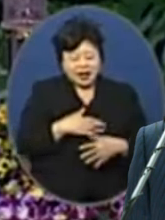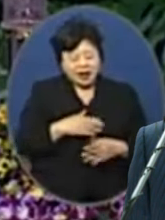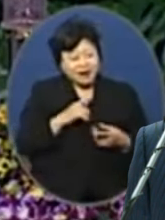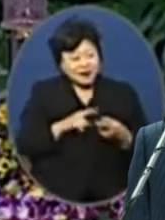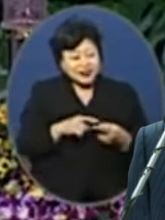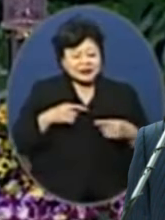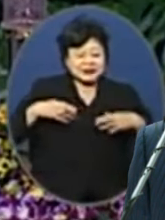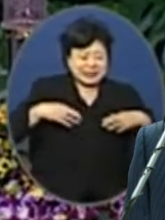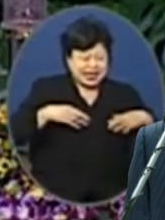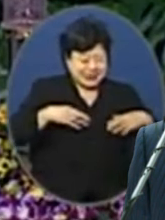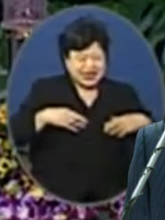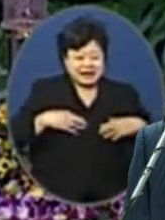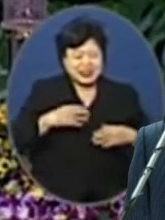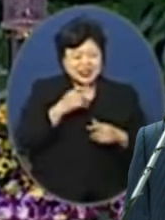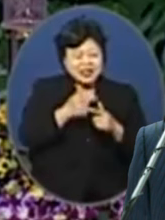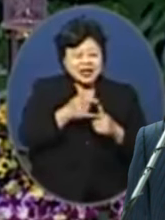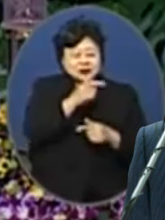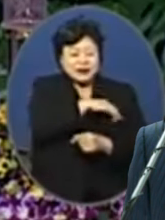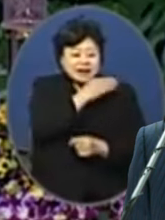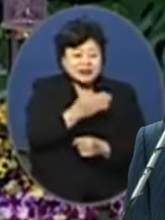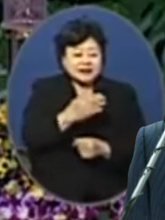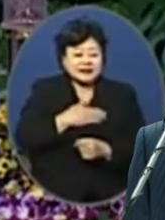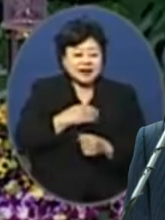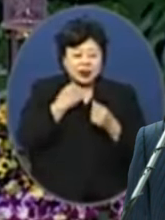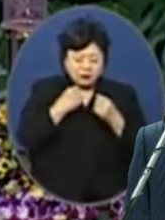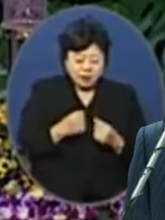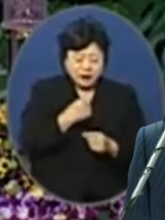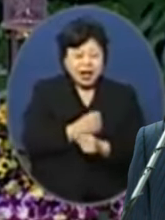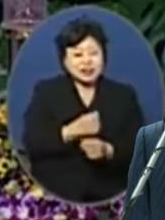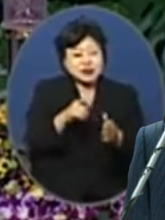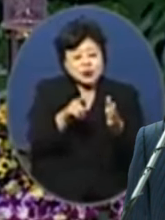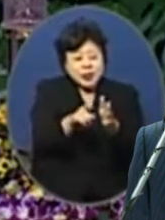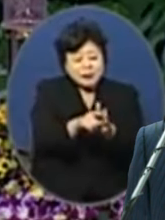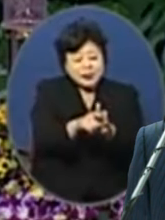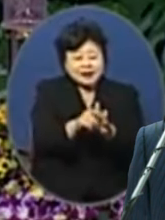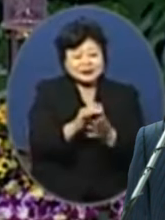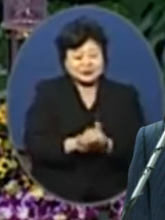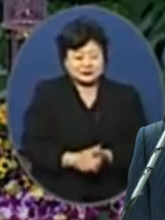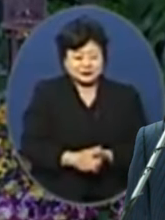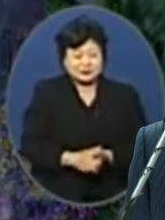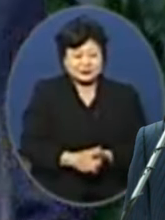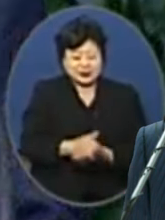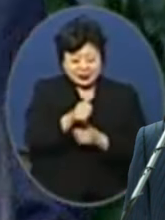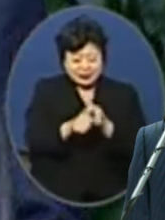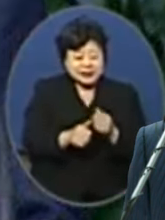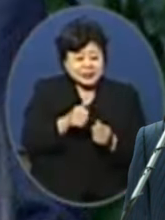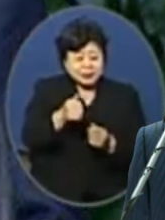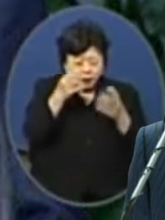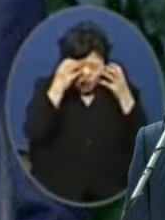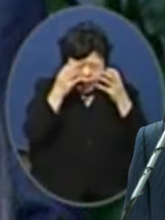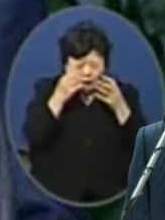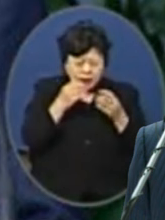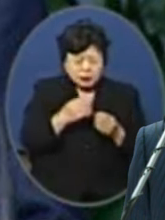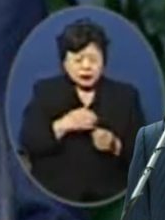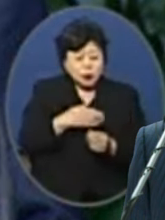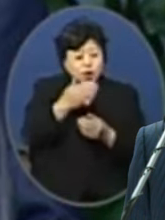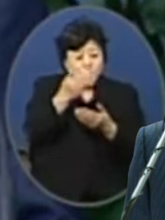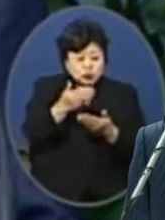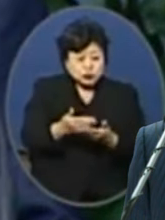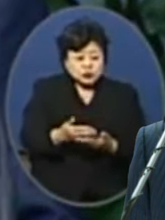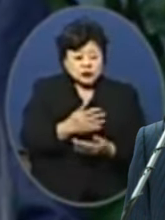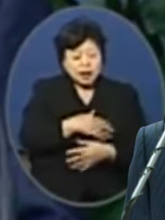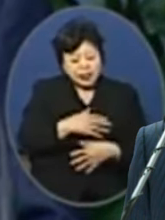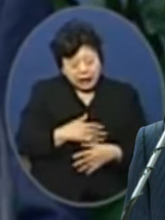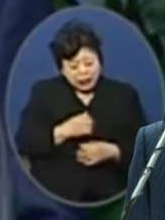대하여 자랑하리니이는 그리스도의 능력이 내게 머물게 하려 함이라 하나님이 고난을 보내어서 나로